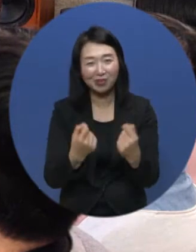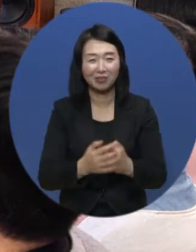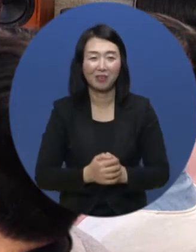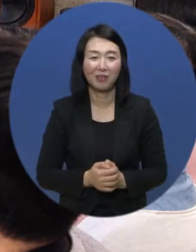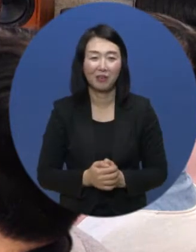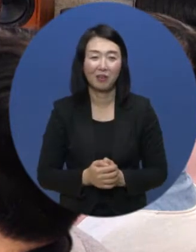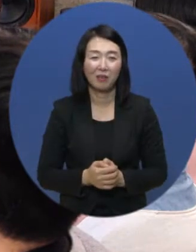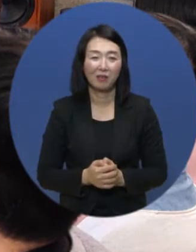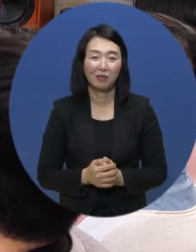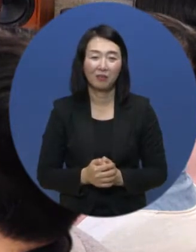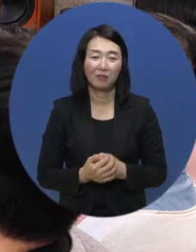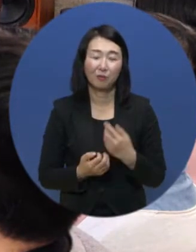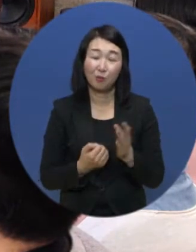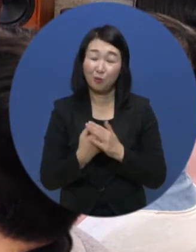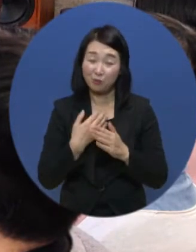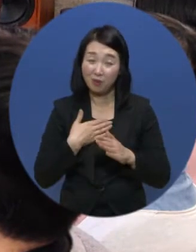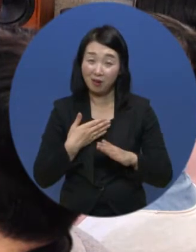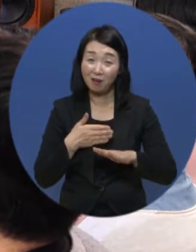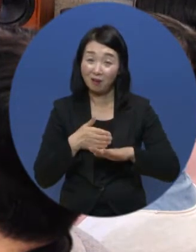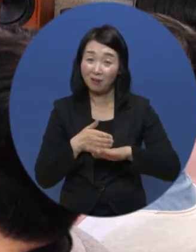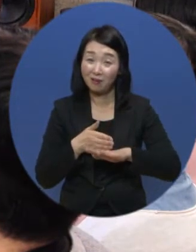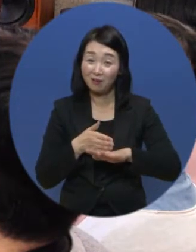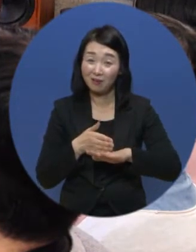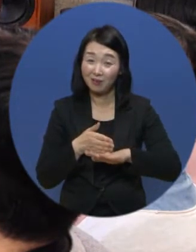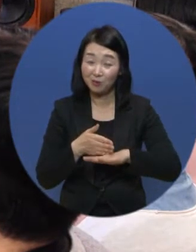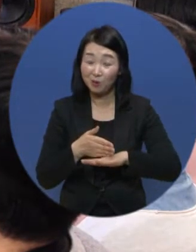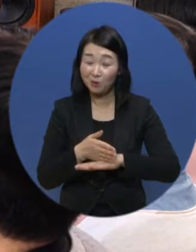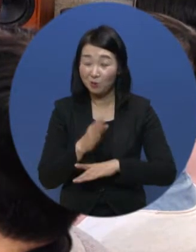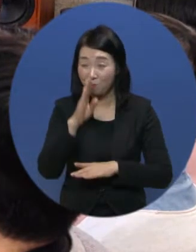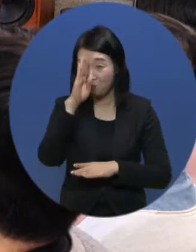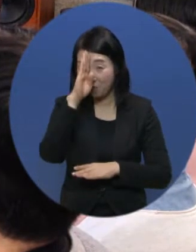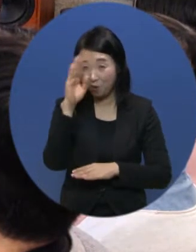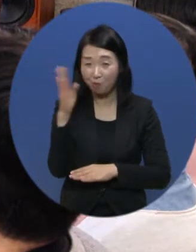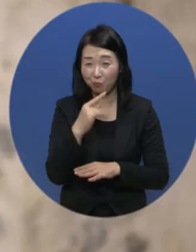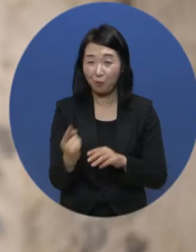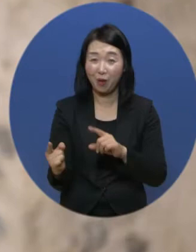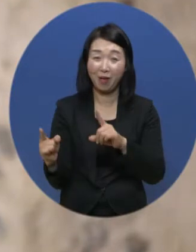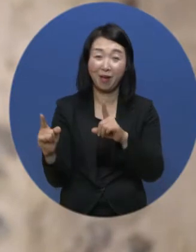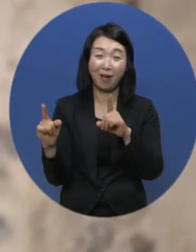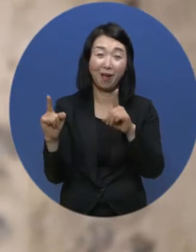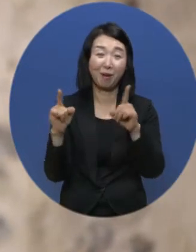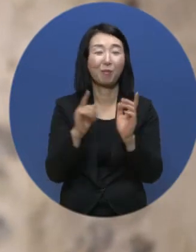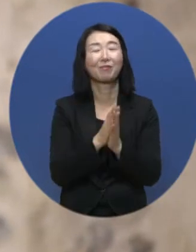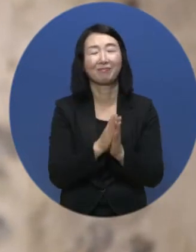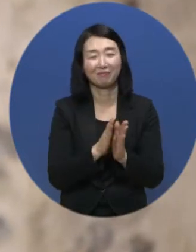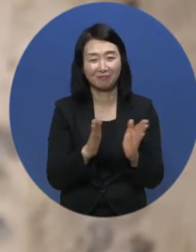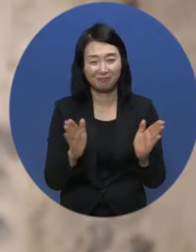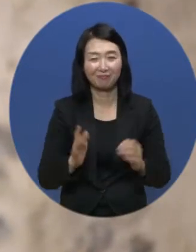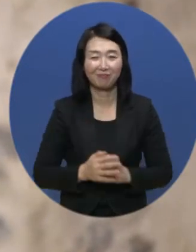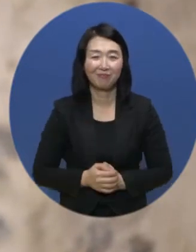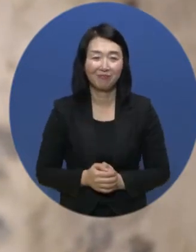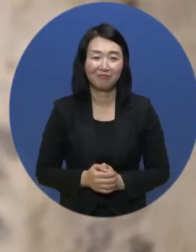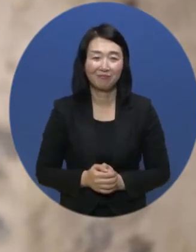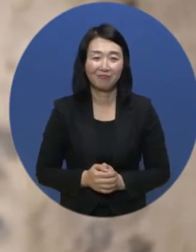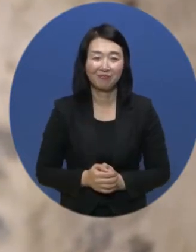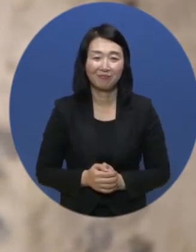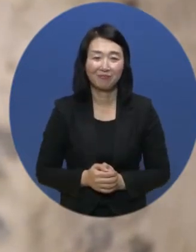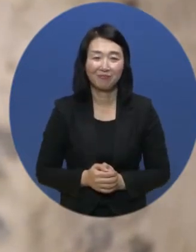아주 천천히 전 병으로부터 회복되어 가기 시작했습니다. 그러다 30살